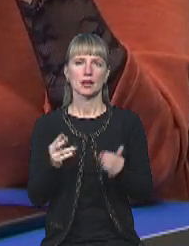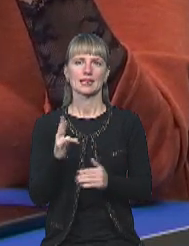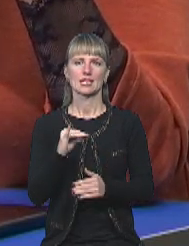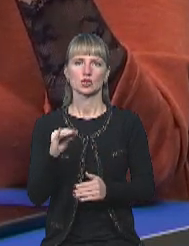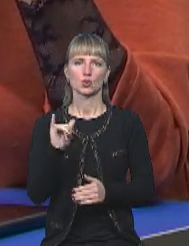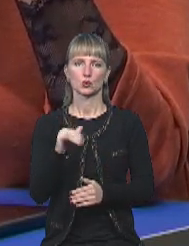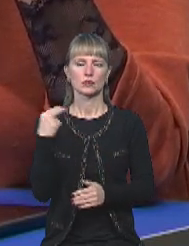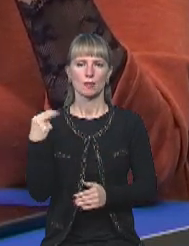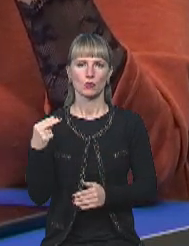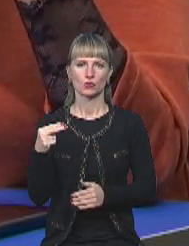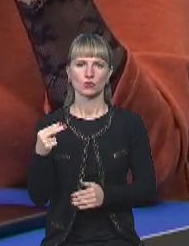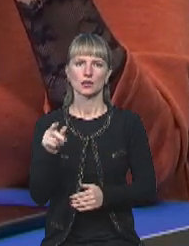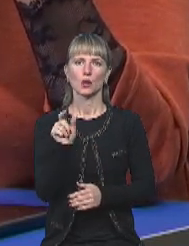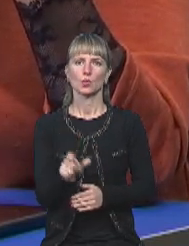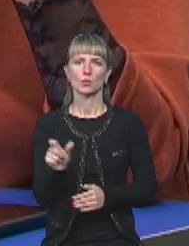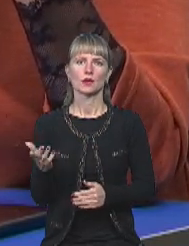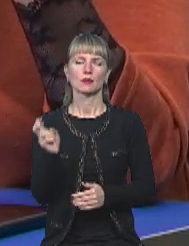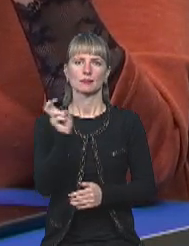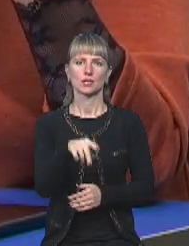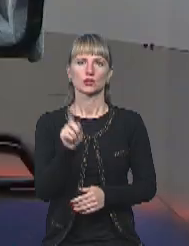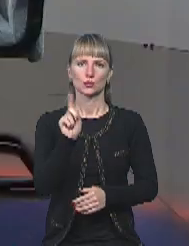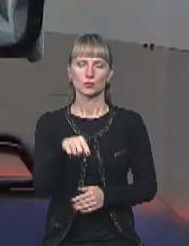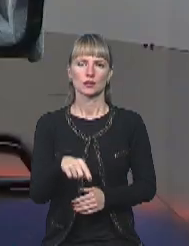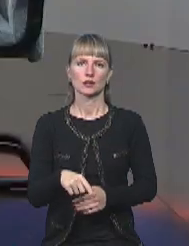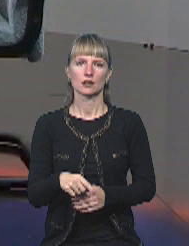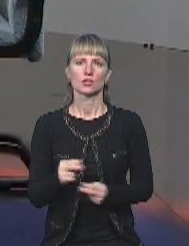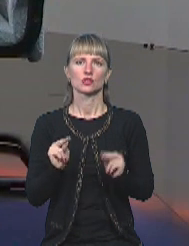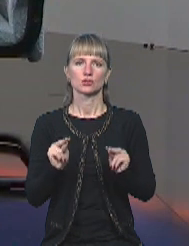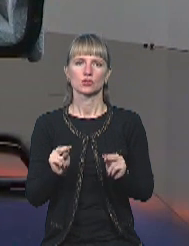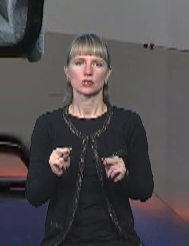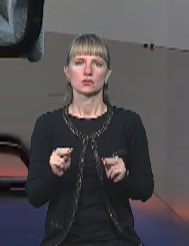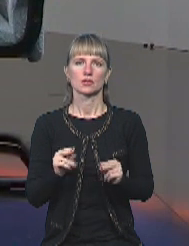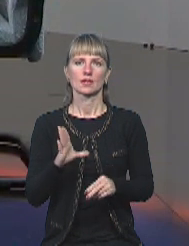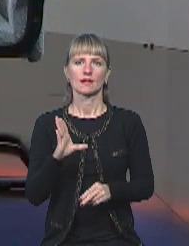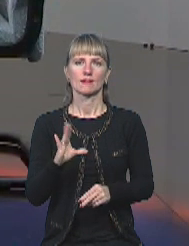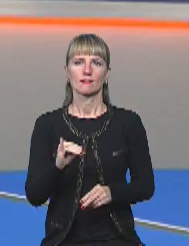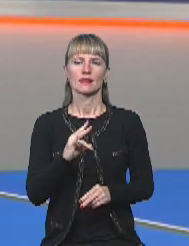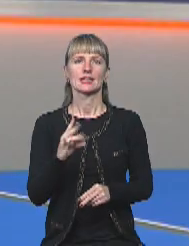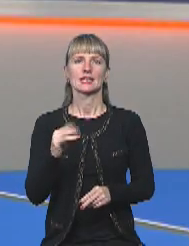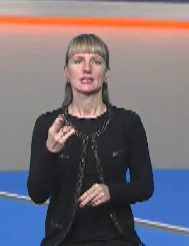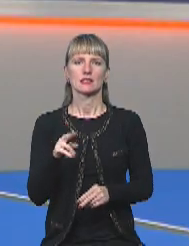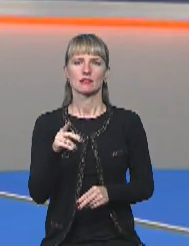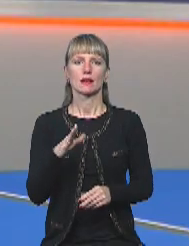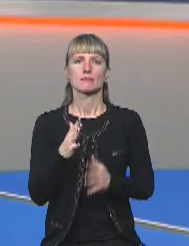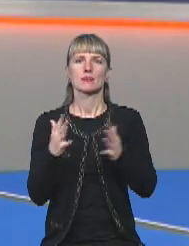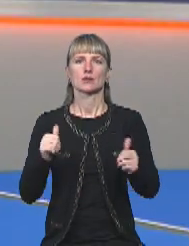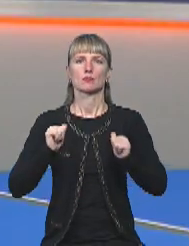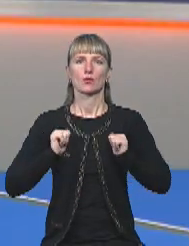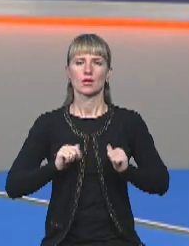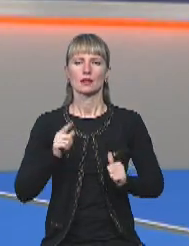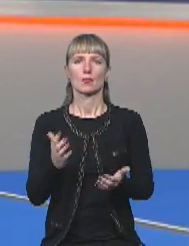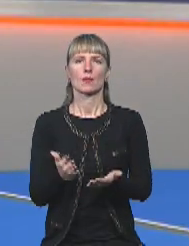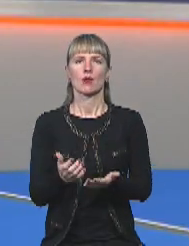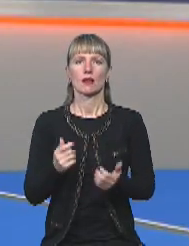Запоріжжі. І люди, які туди прийшли, ну чесно, Вінниця, вона більш вгодована, вона більш спокійна, там більш